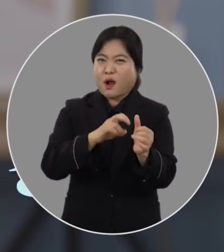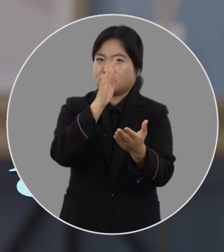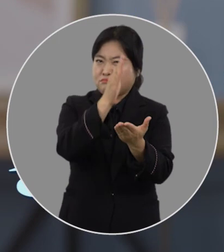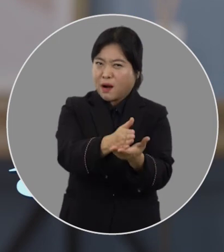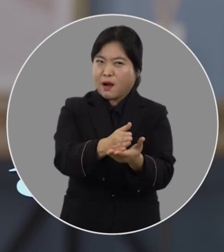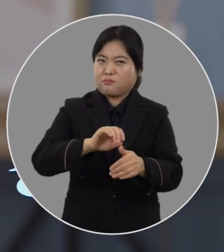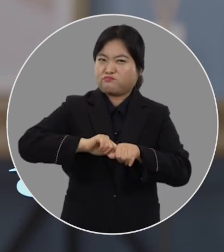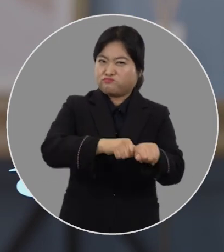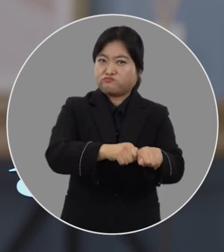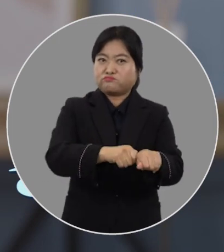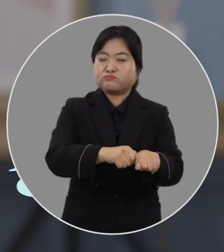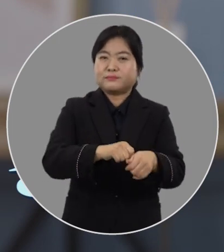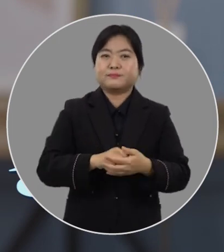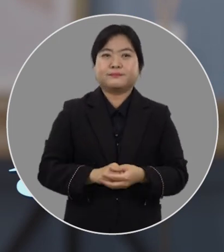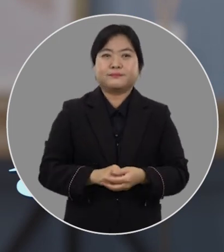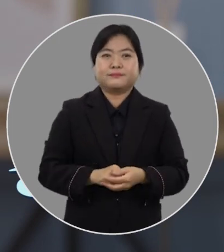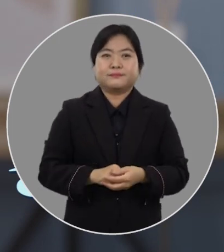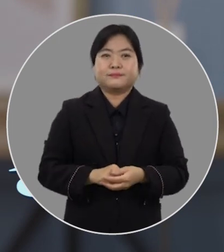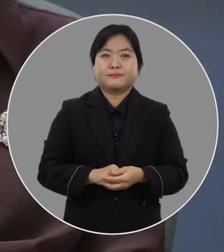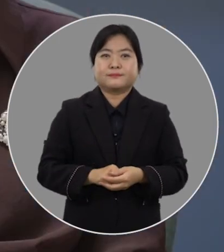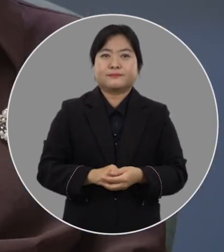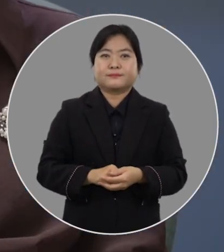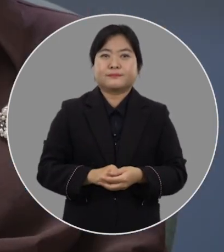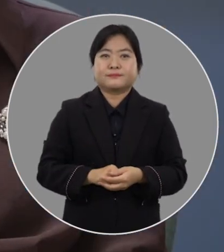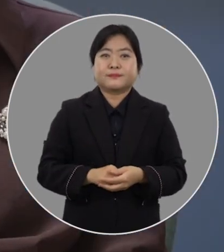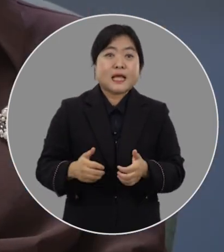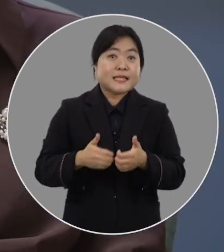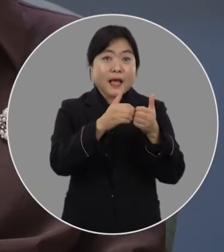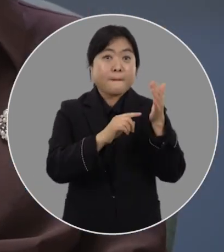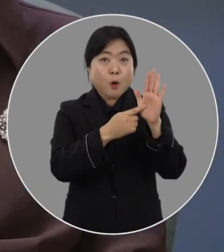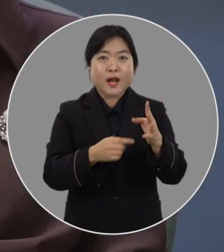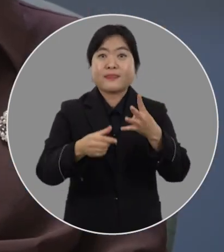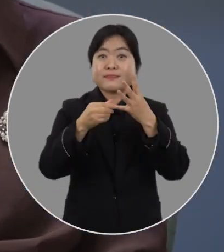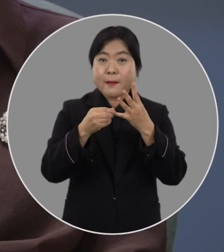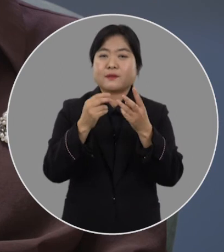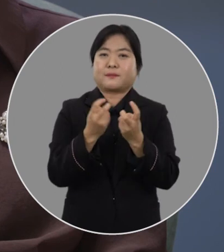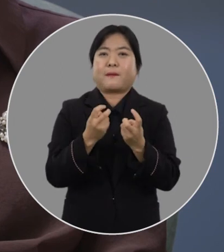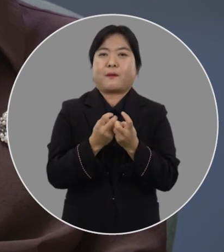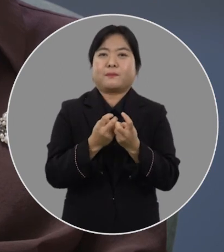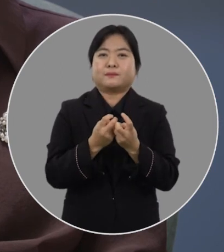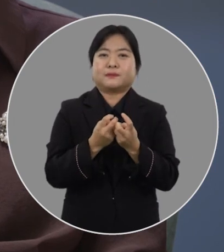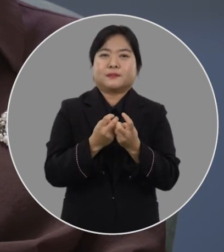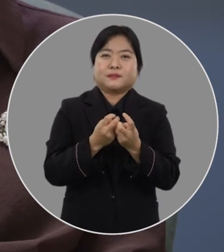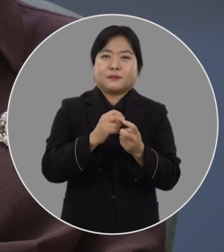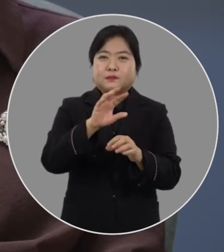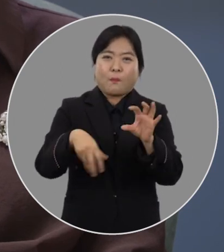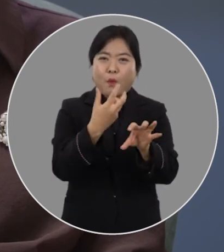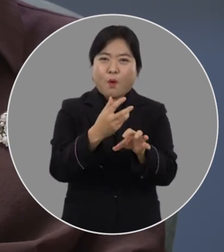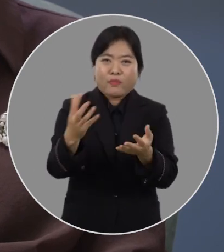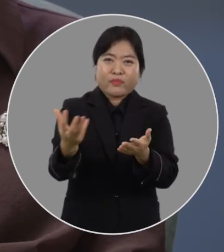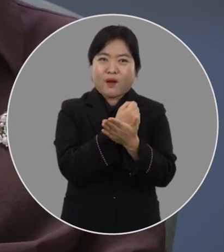혐오 표현을 할 수 없도록 강제할 수 있다는 것이죠. 대항 표현의 네 번째 방식은 전복,